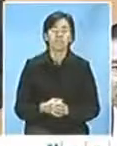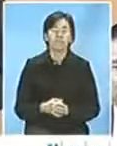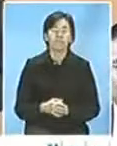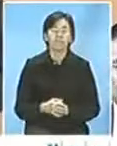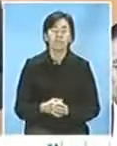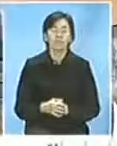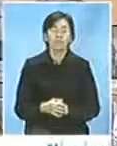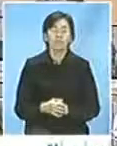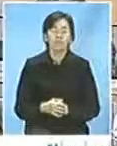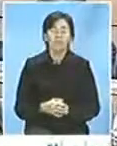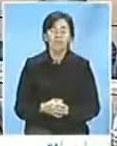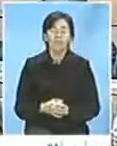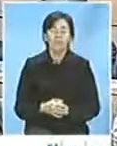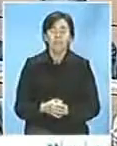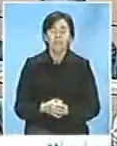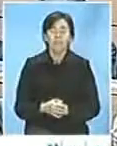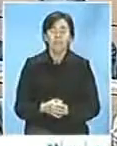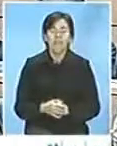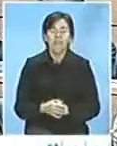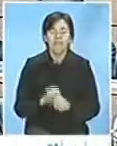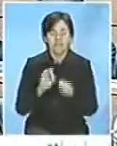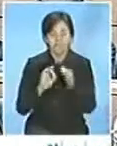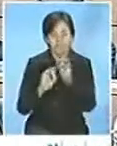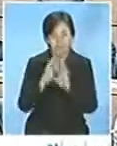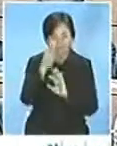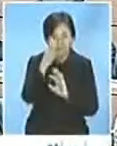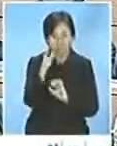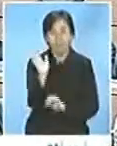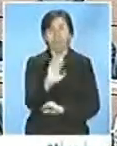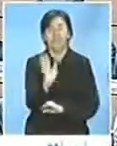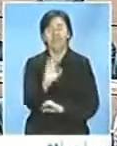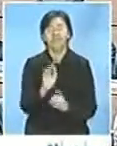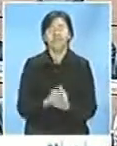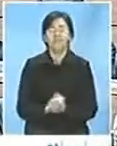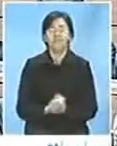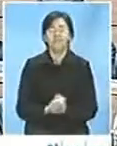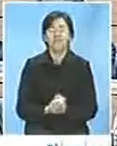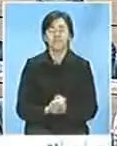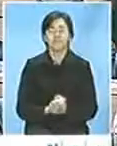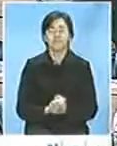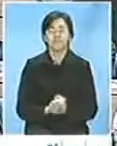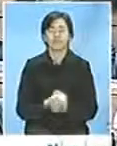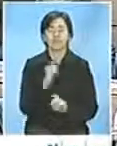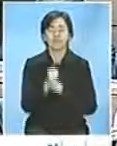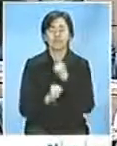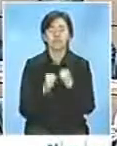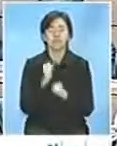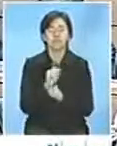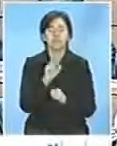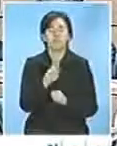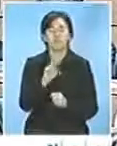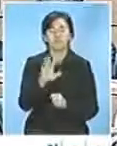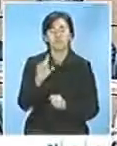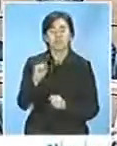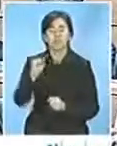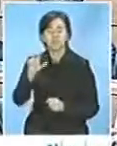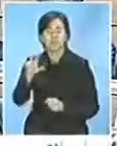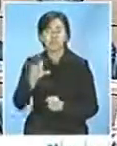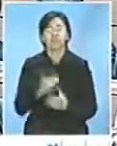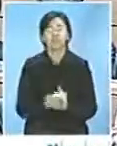เขาไม่นิรโทษให้กับการวางเพลิงเผาทรัพย์เมื่อปี